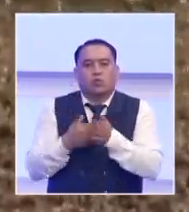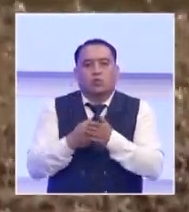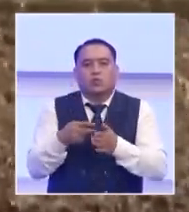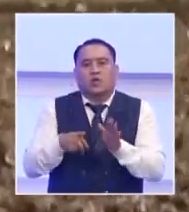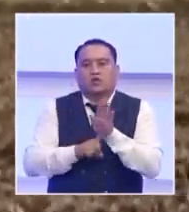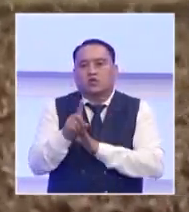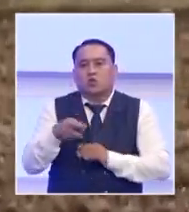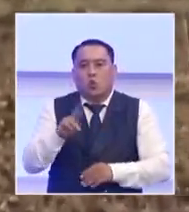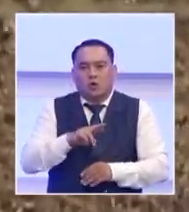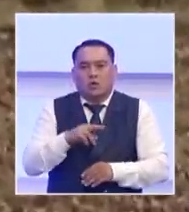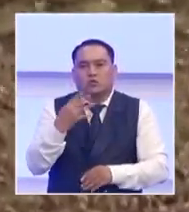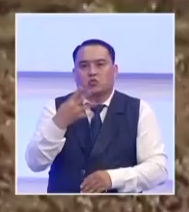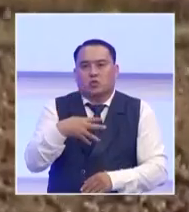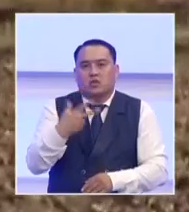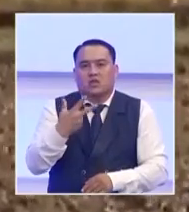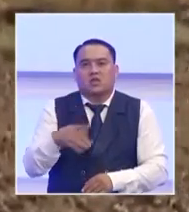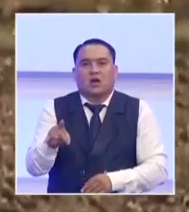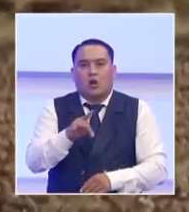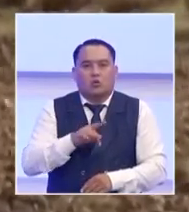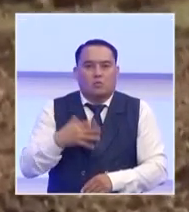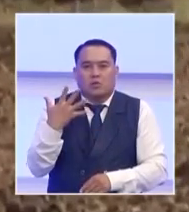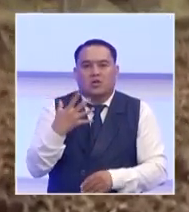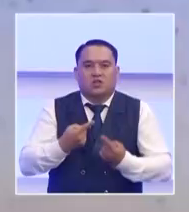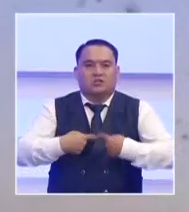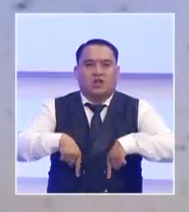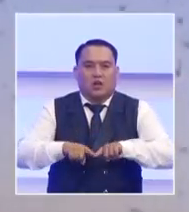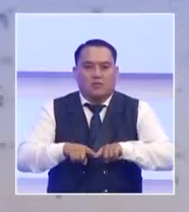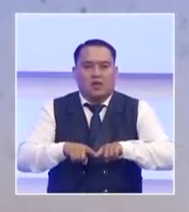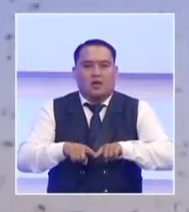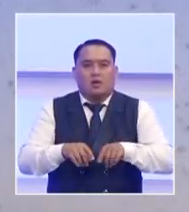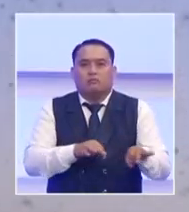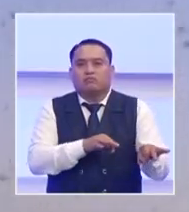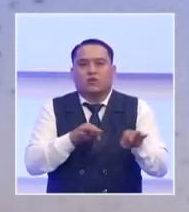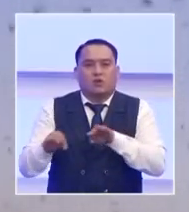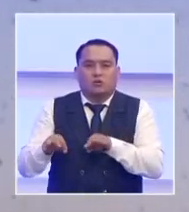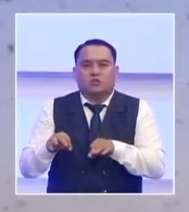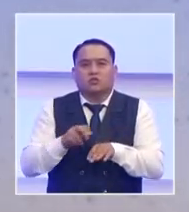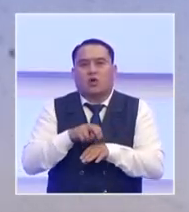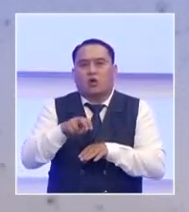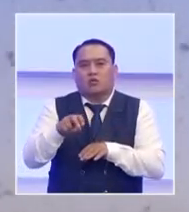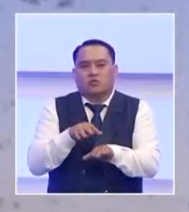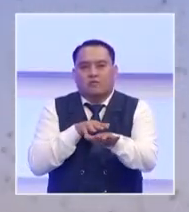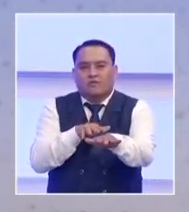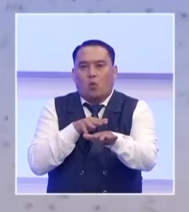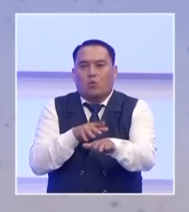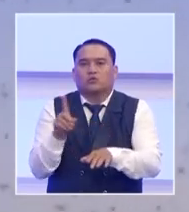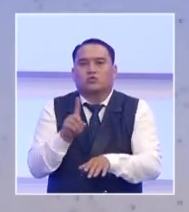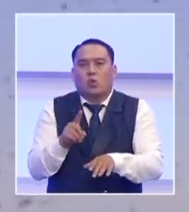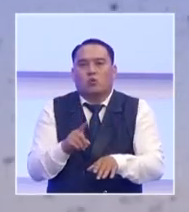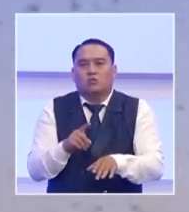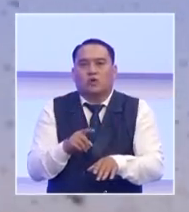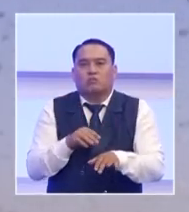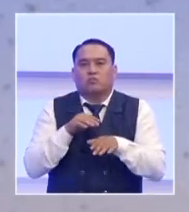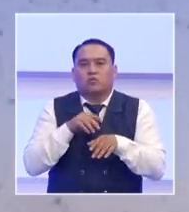июля она затронула уже сорок три района в пяти штатах передвижение саранчи способствовать циклон омхан взрослые особи